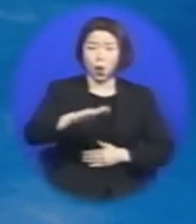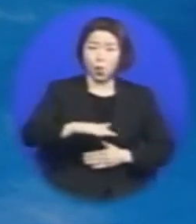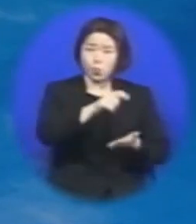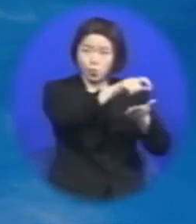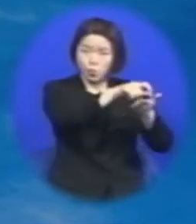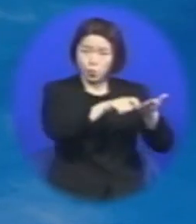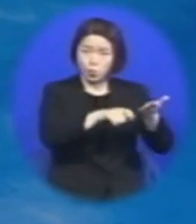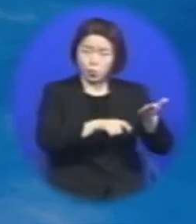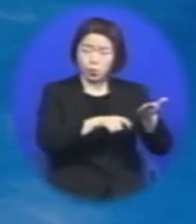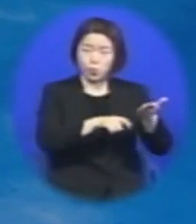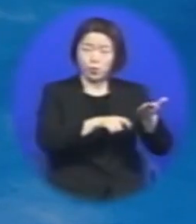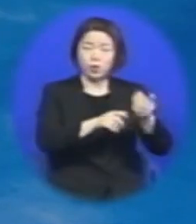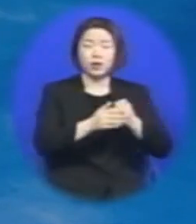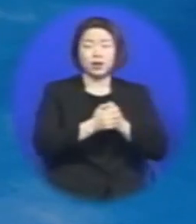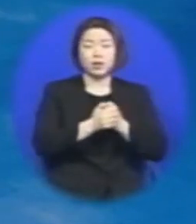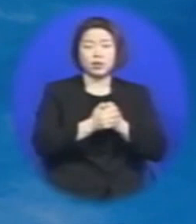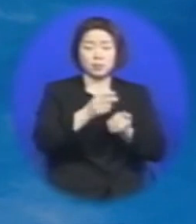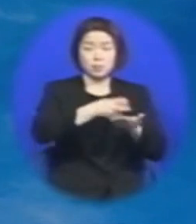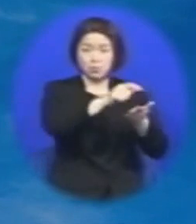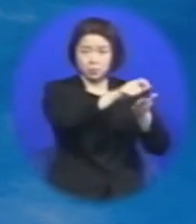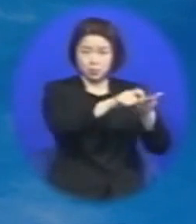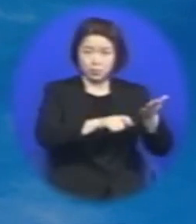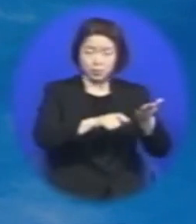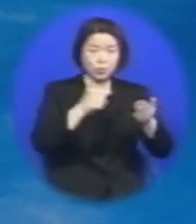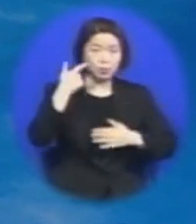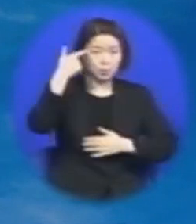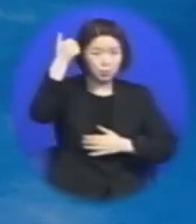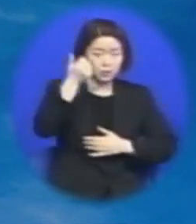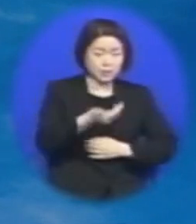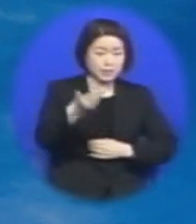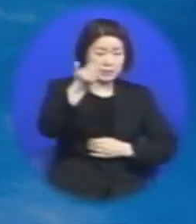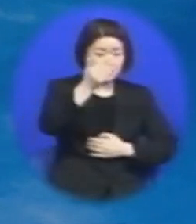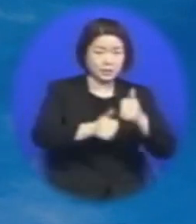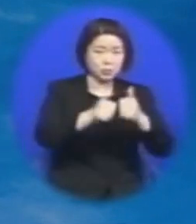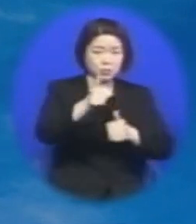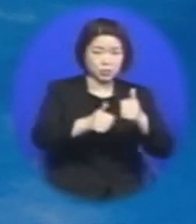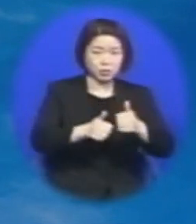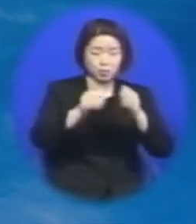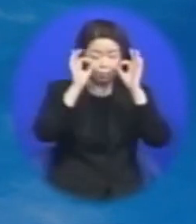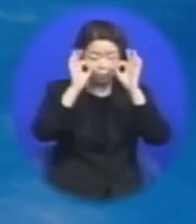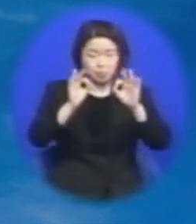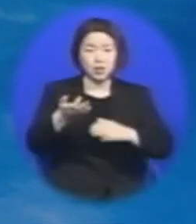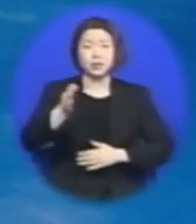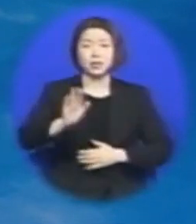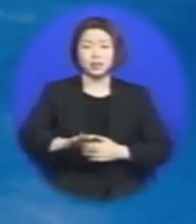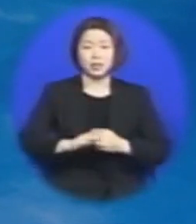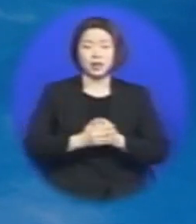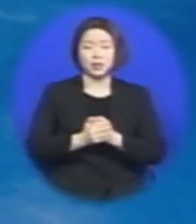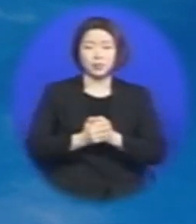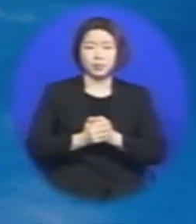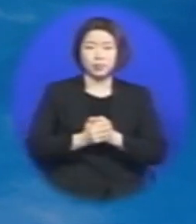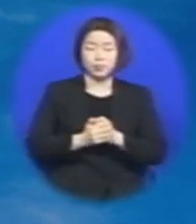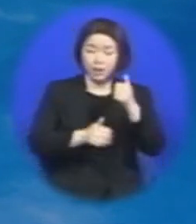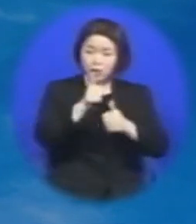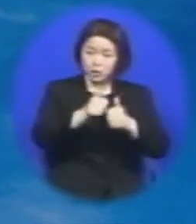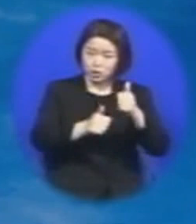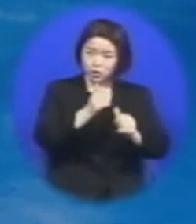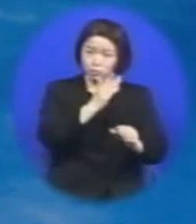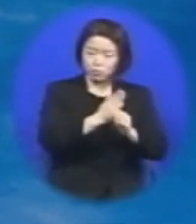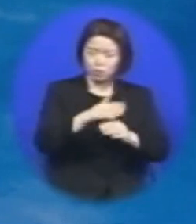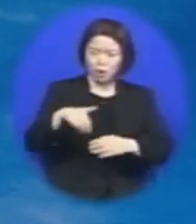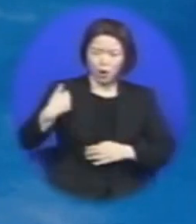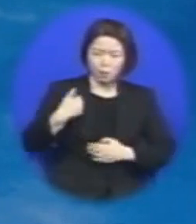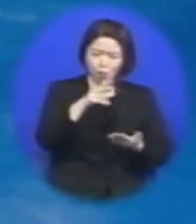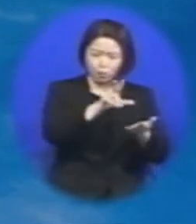교단에 목사 과정에서 시험을 언어 해 보았는데 시험을 보다가 모르는